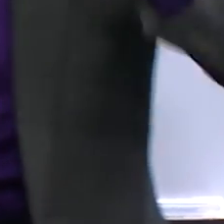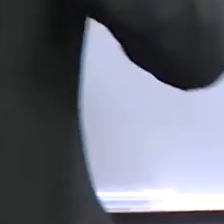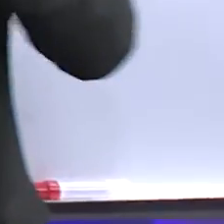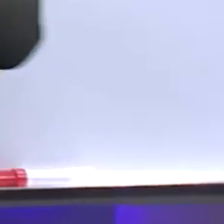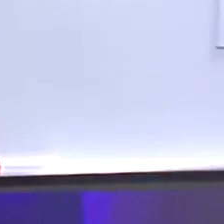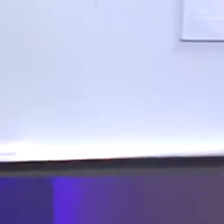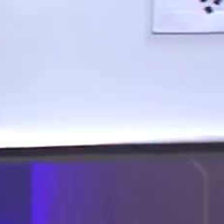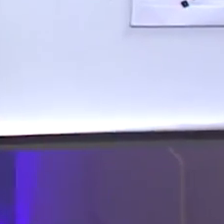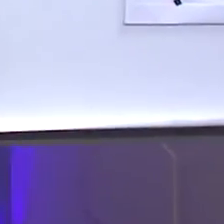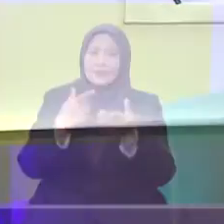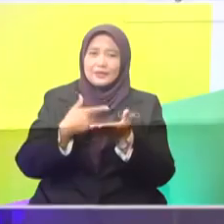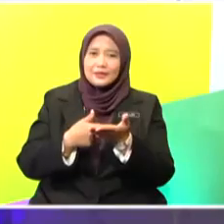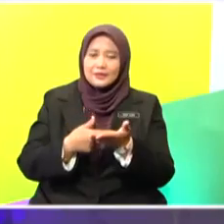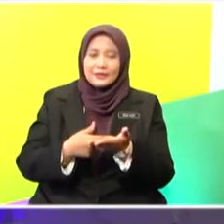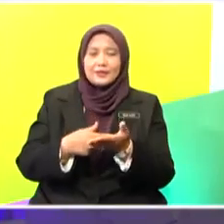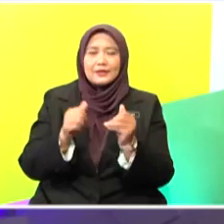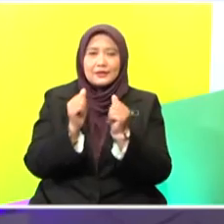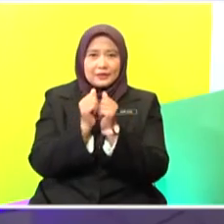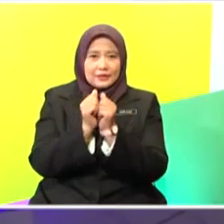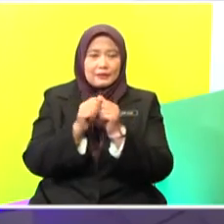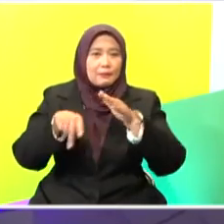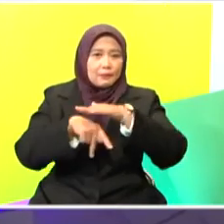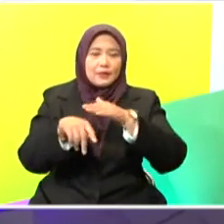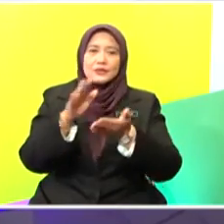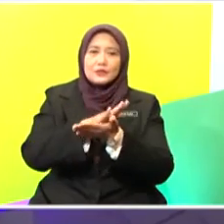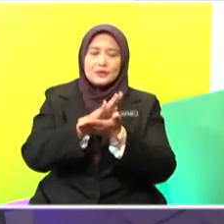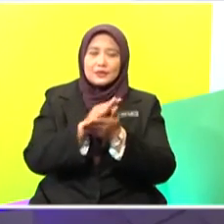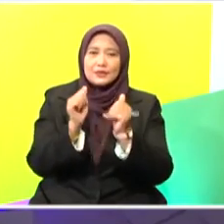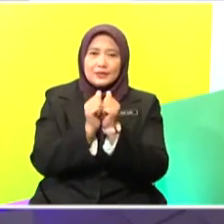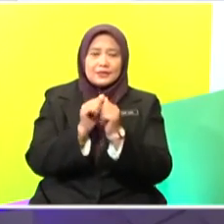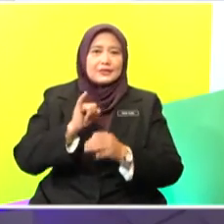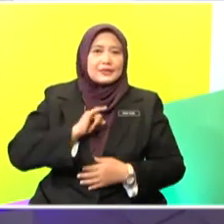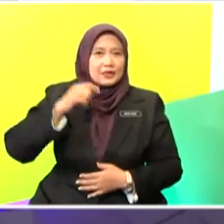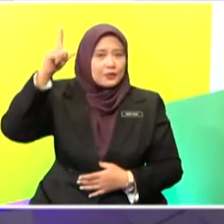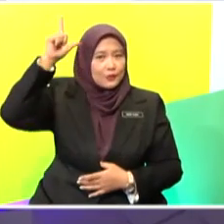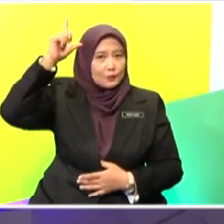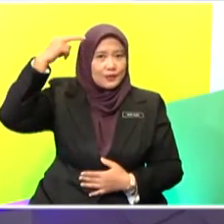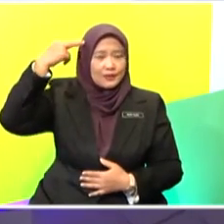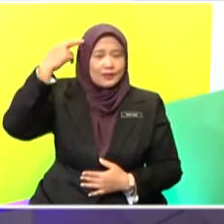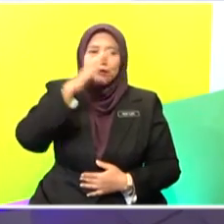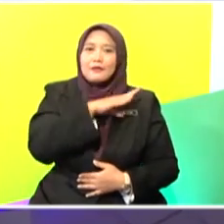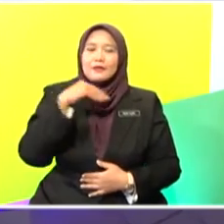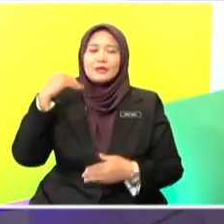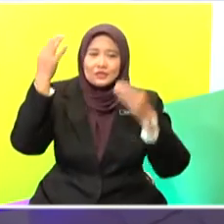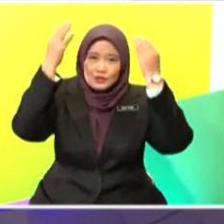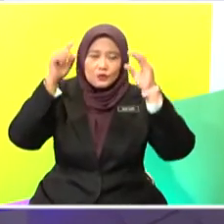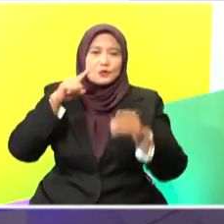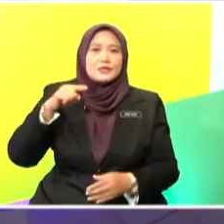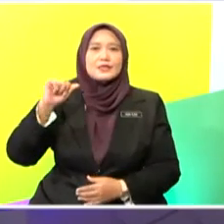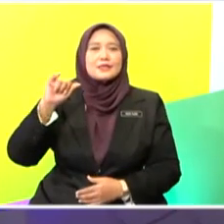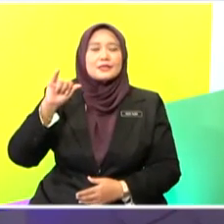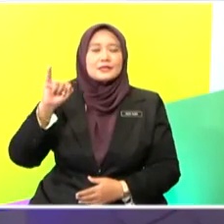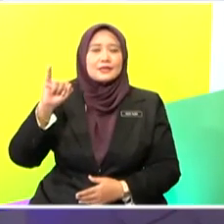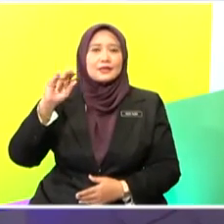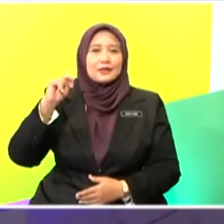Hai, jumpa lagi dalam slot prasekolah bersama dengan saya, Lokman Hakim dan juga Cikgu Zainab dan